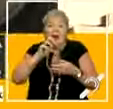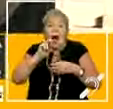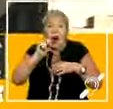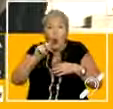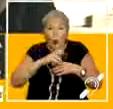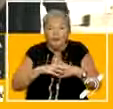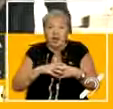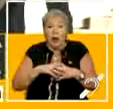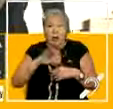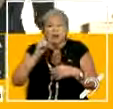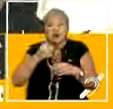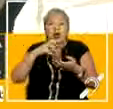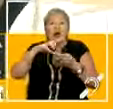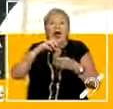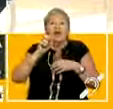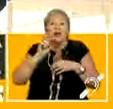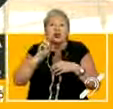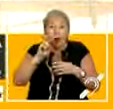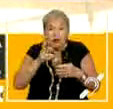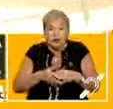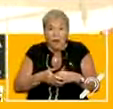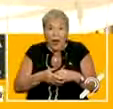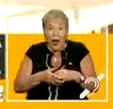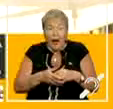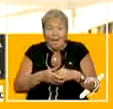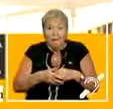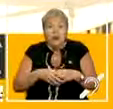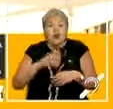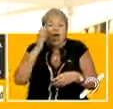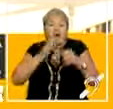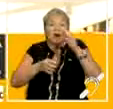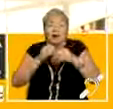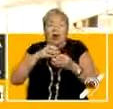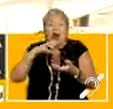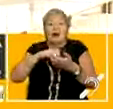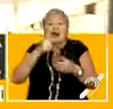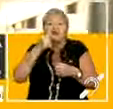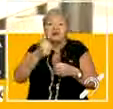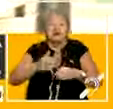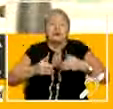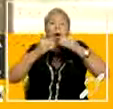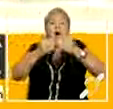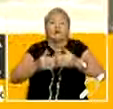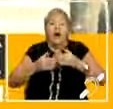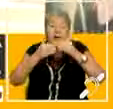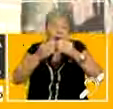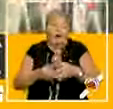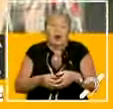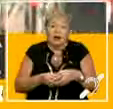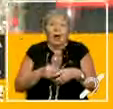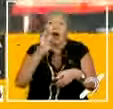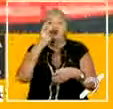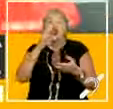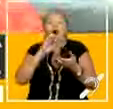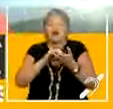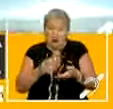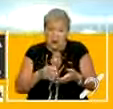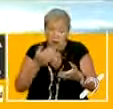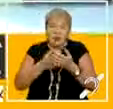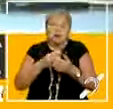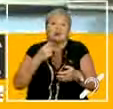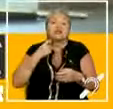mediile elevilor de clasa 12-a, iar evaluările la clasa 6 au fost amânate pentru a doua oară pentru